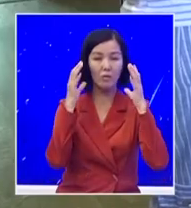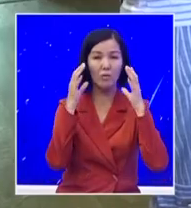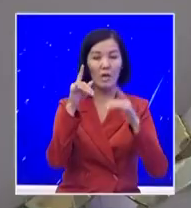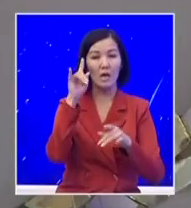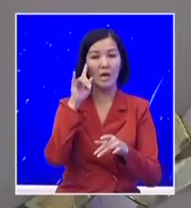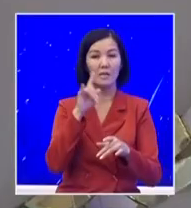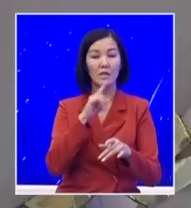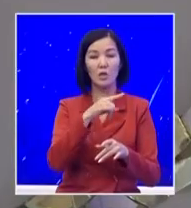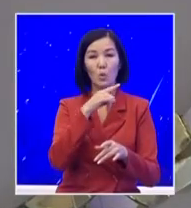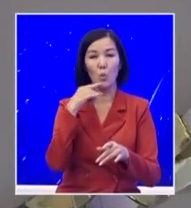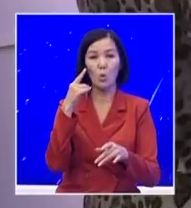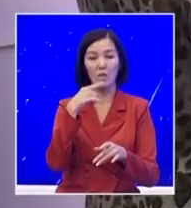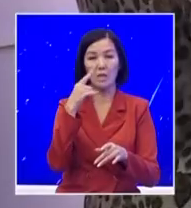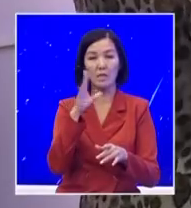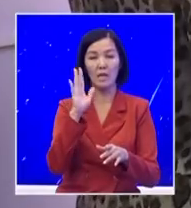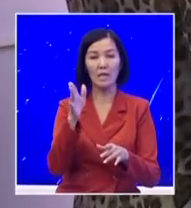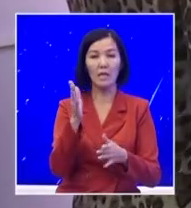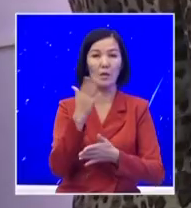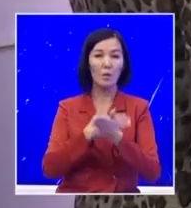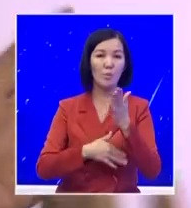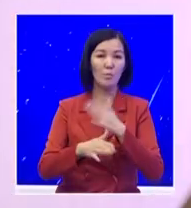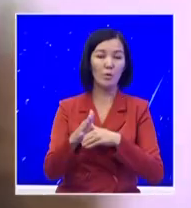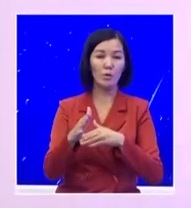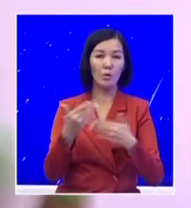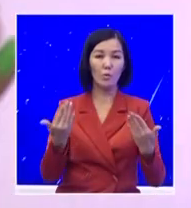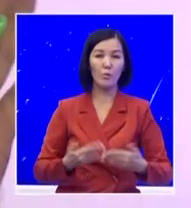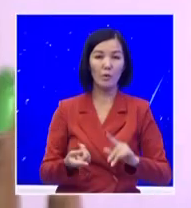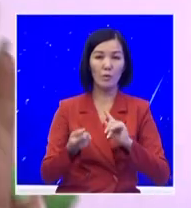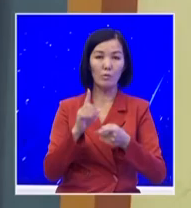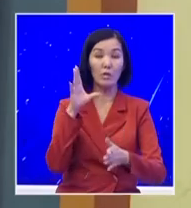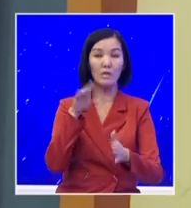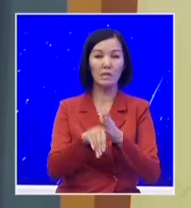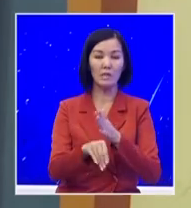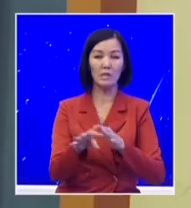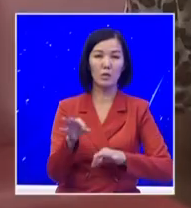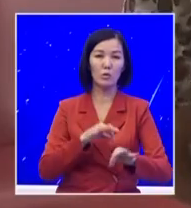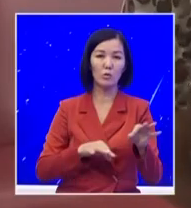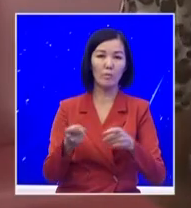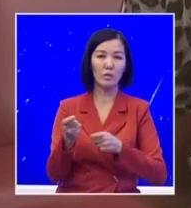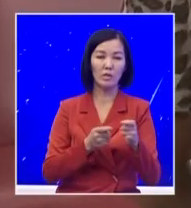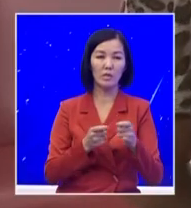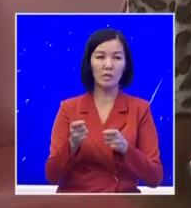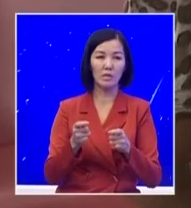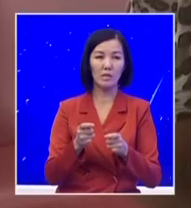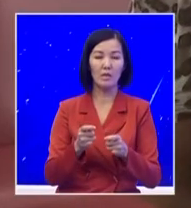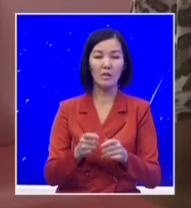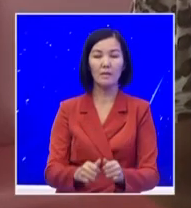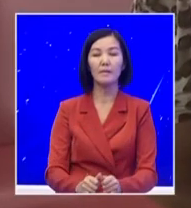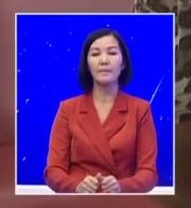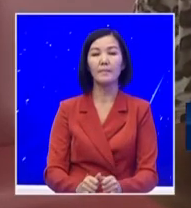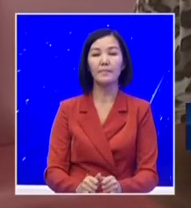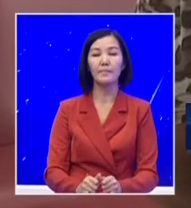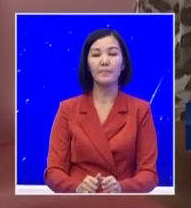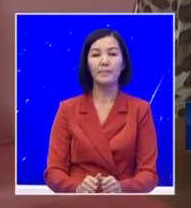ақпарат таратады. Бұл бастама мүмкіндігі шектеулі жандардың өміріне өзгеріс енгізеді, дейді жоба жетекшісі. Уникальность нашего проекта в том,